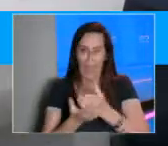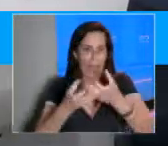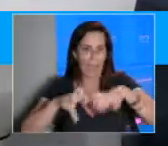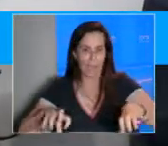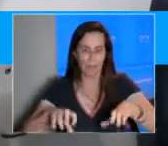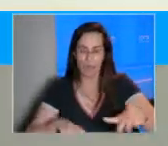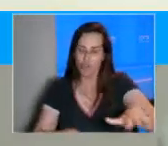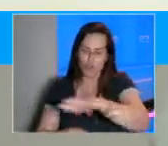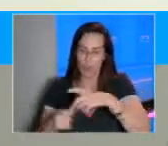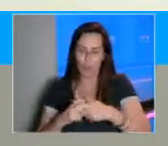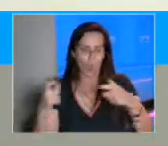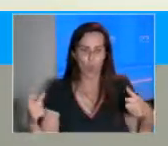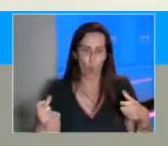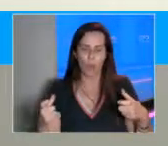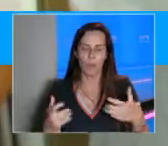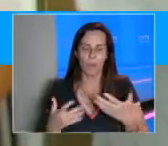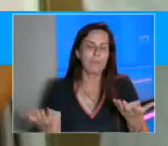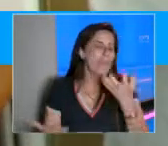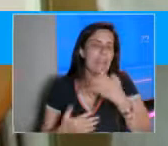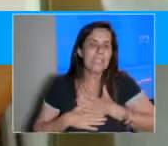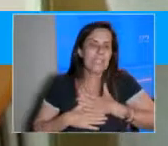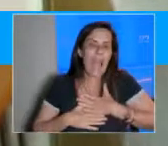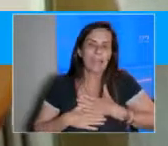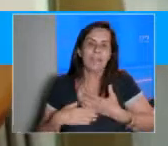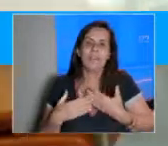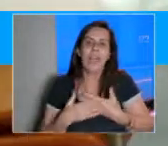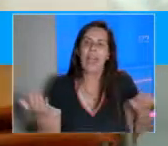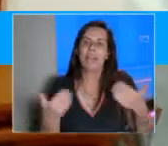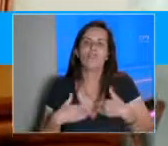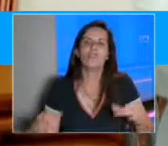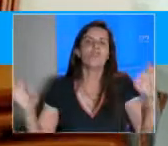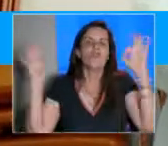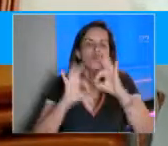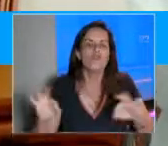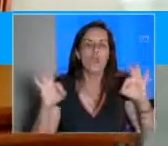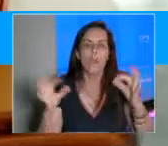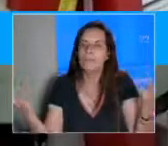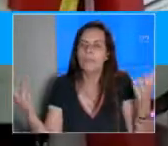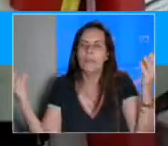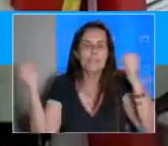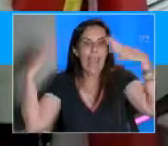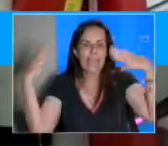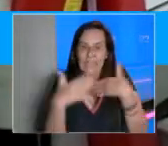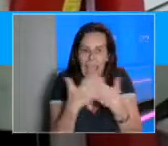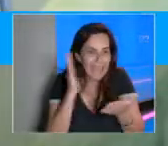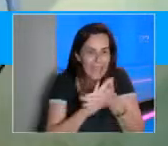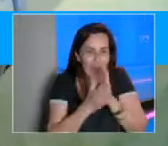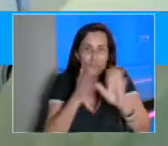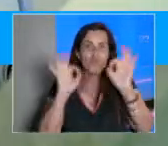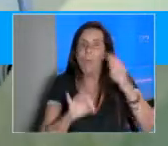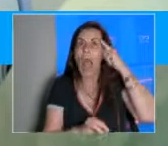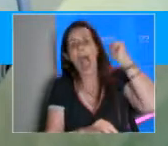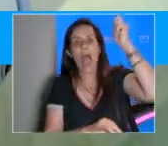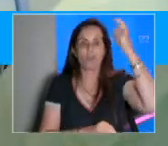על שטח יותר רחב. אין, באמת, לצערי הרב, אין לנו שום ניסים ונפלאות, ואין אף חכם גדול